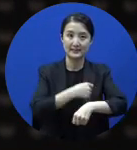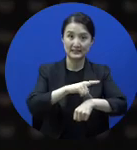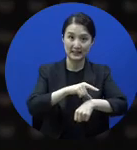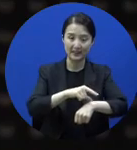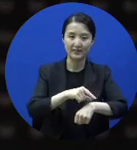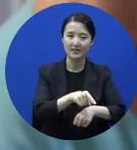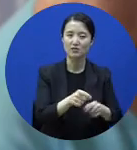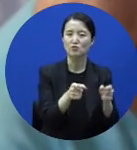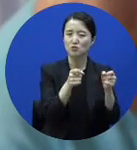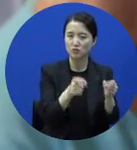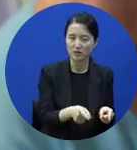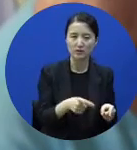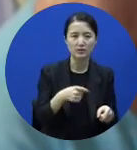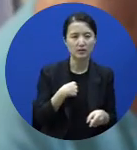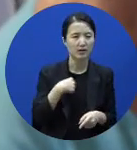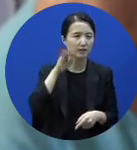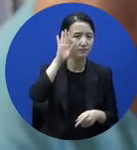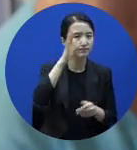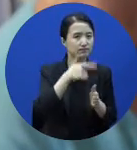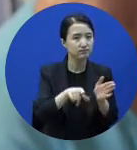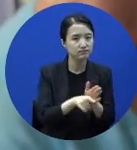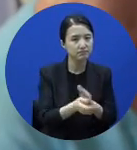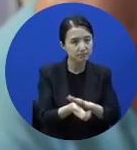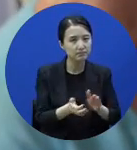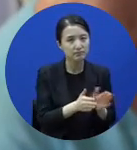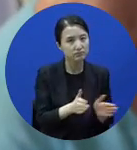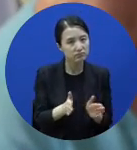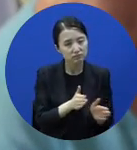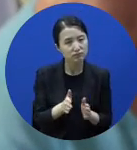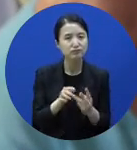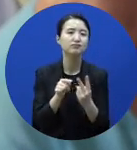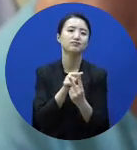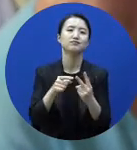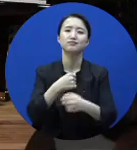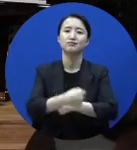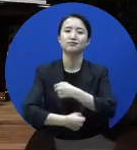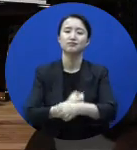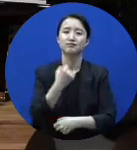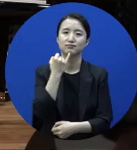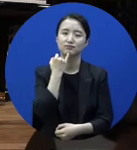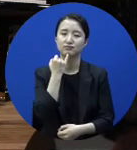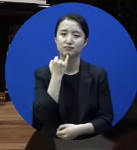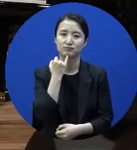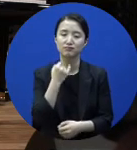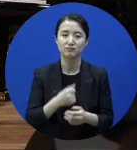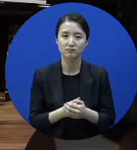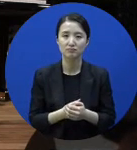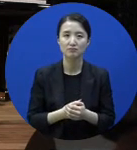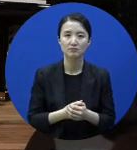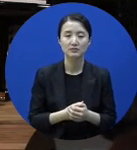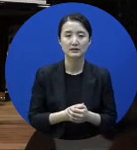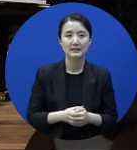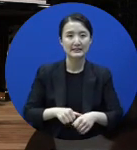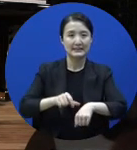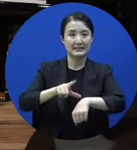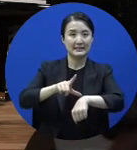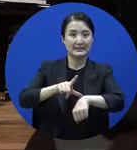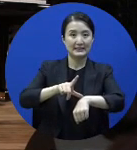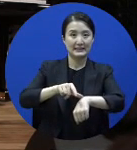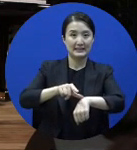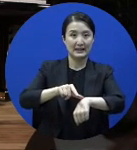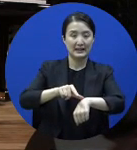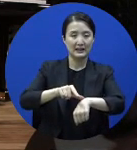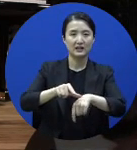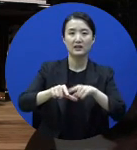눈치 볼 수밖에 없죠. 회사에서 시간을 내요. 어떻게 돼요? 일하겠죠? 네. 그러니까 그거와 또